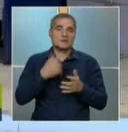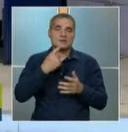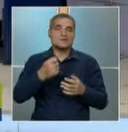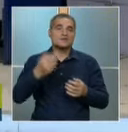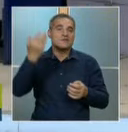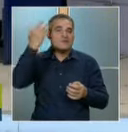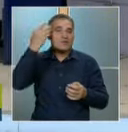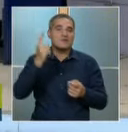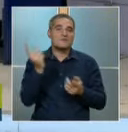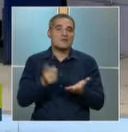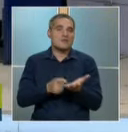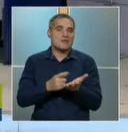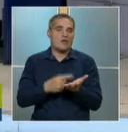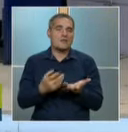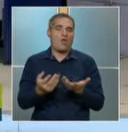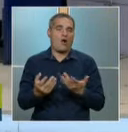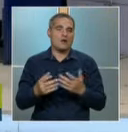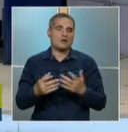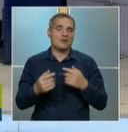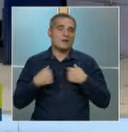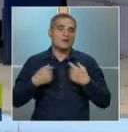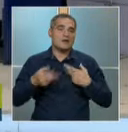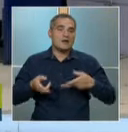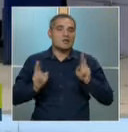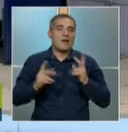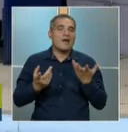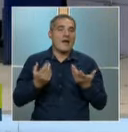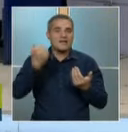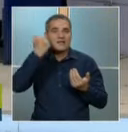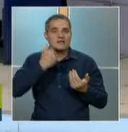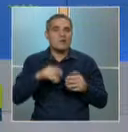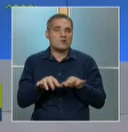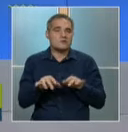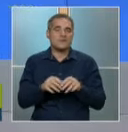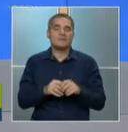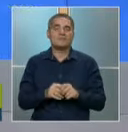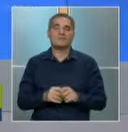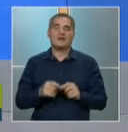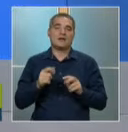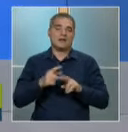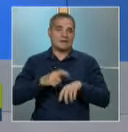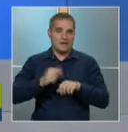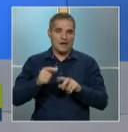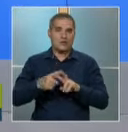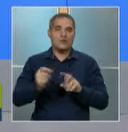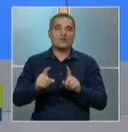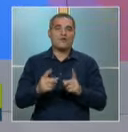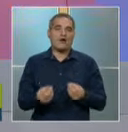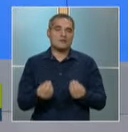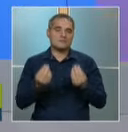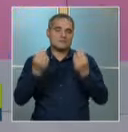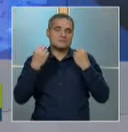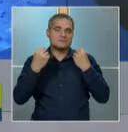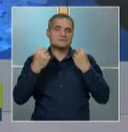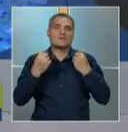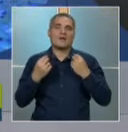самите технологии? Нали ние преценяваме как да ги използваме? Да, но това обсебване, което се получава и